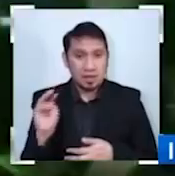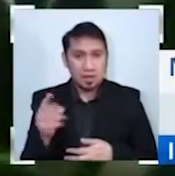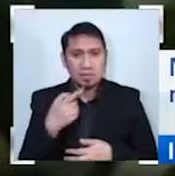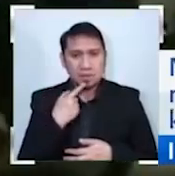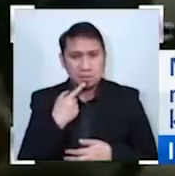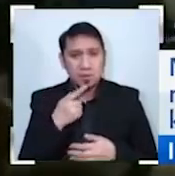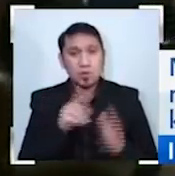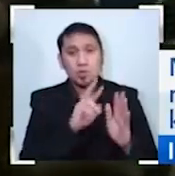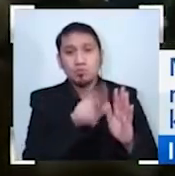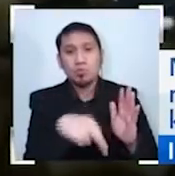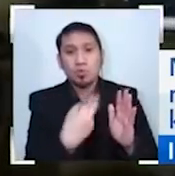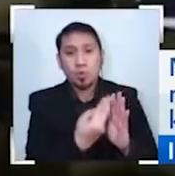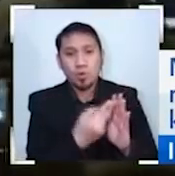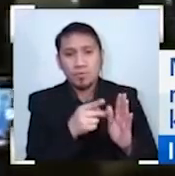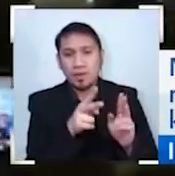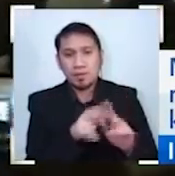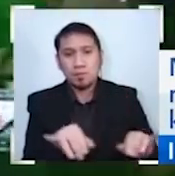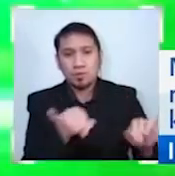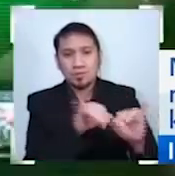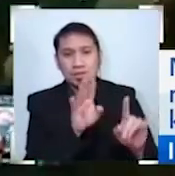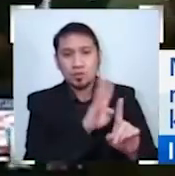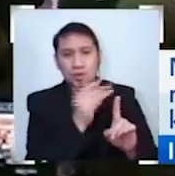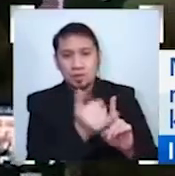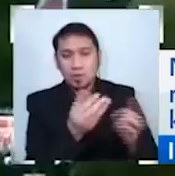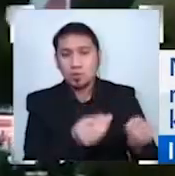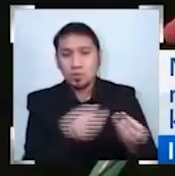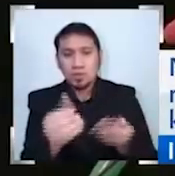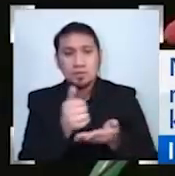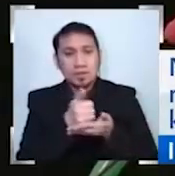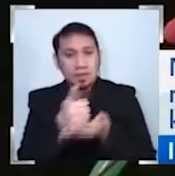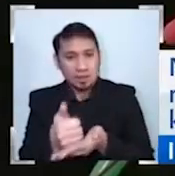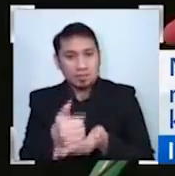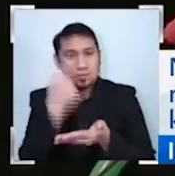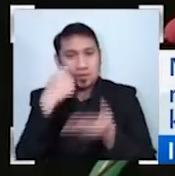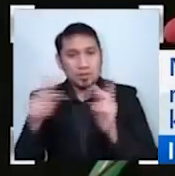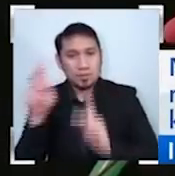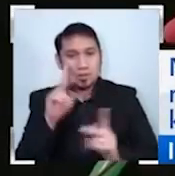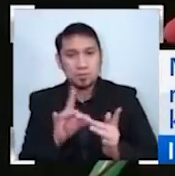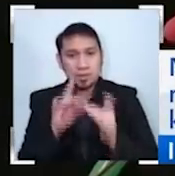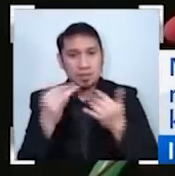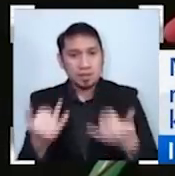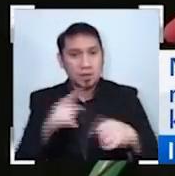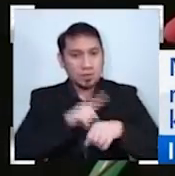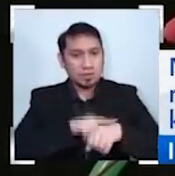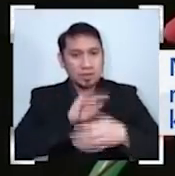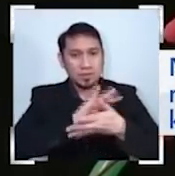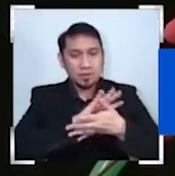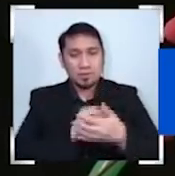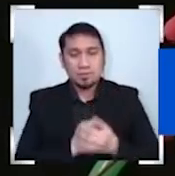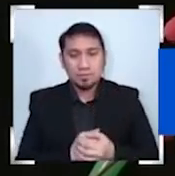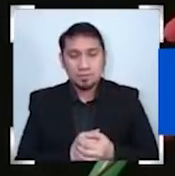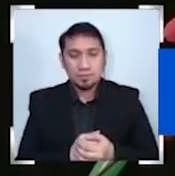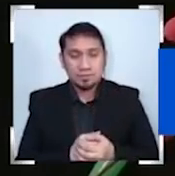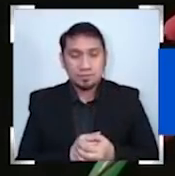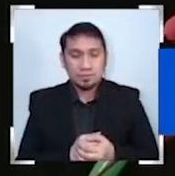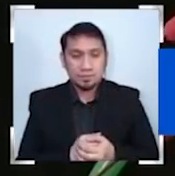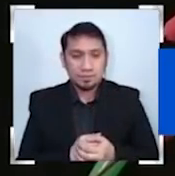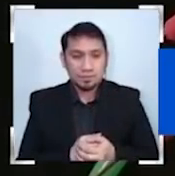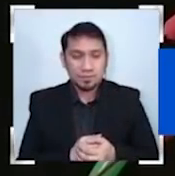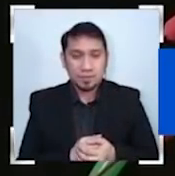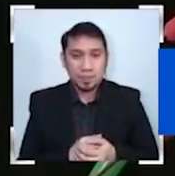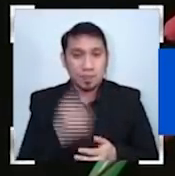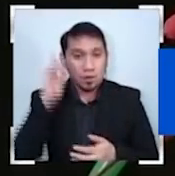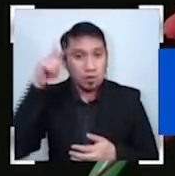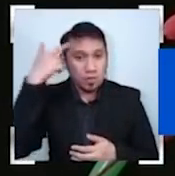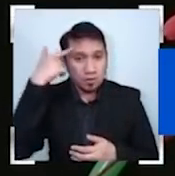para ipaabot ang tulong sa mga tao lalo na ngayong pandemya. Yung nasa local government code na mga benepisyo na